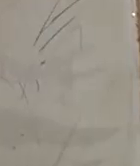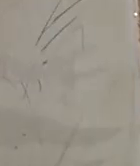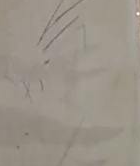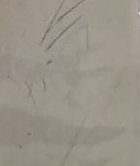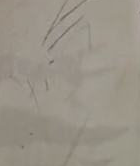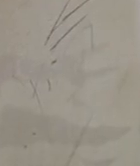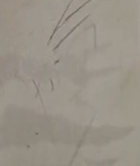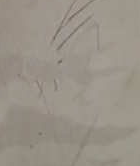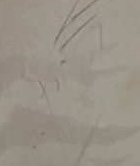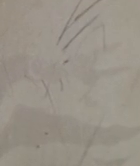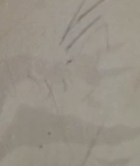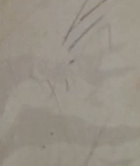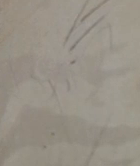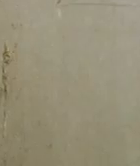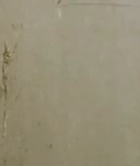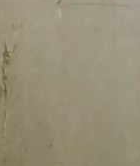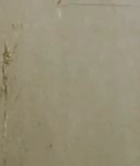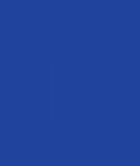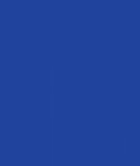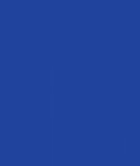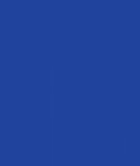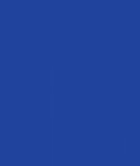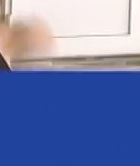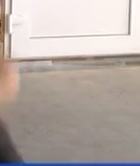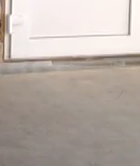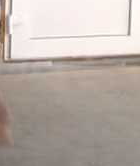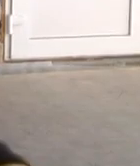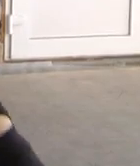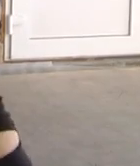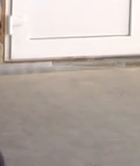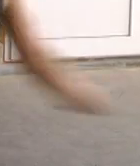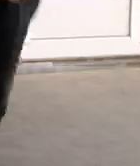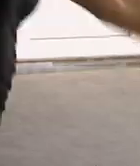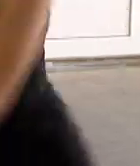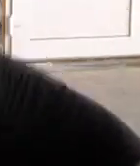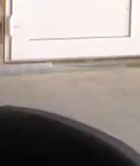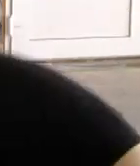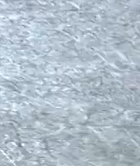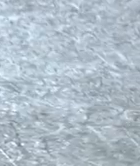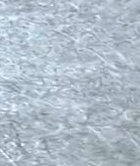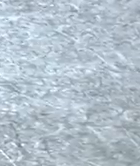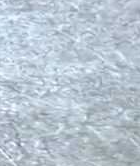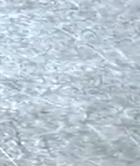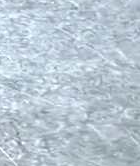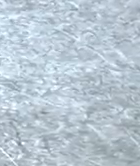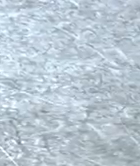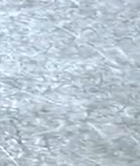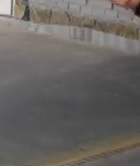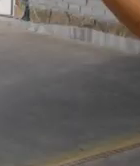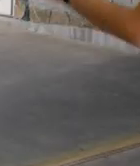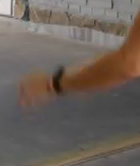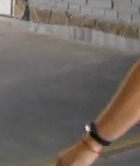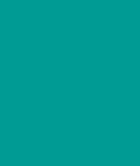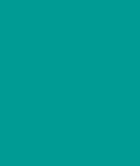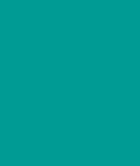досі не замінили, цісовували кореспонденти «ЮАВ Вінниця». Вінницькі танцівниці Степу виступатимуть на чемпіонаті світу.